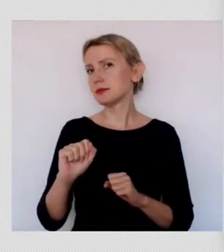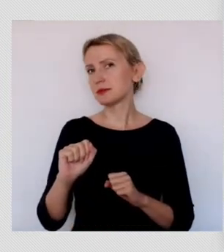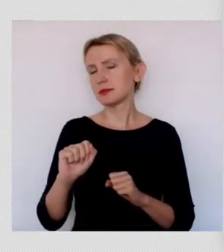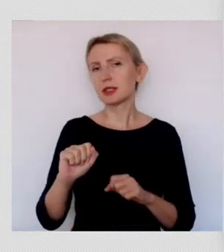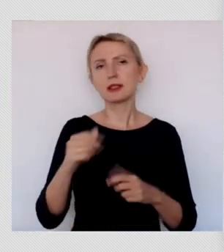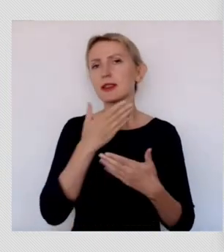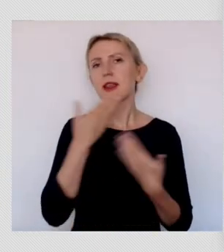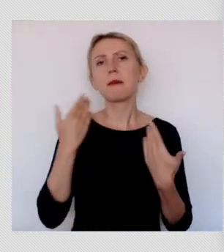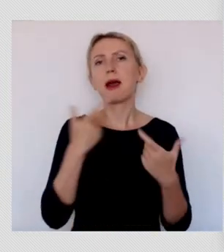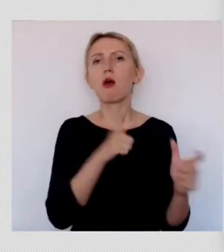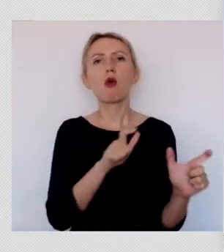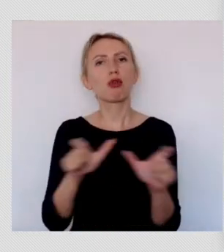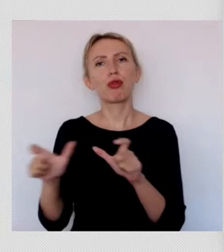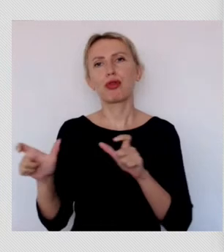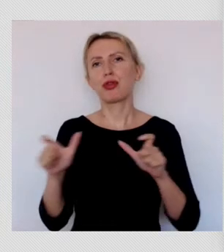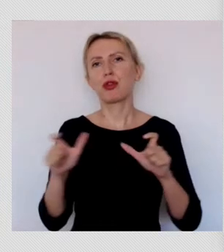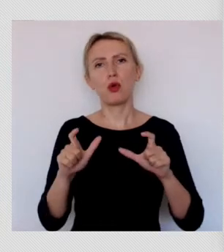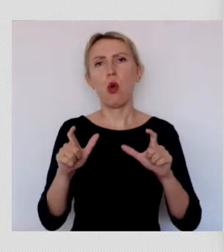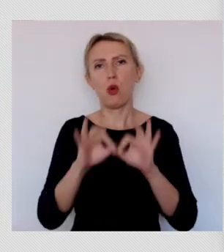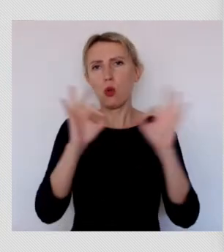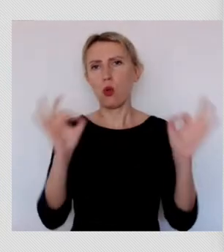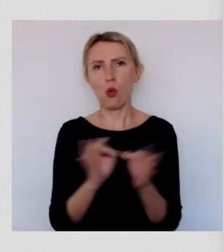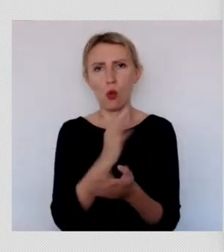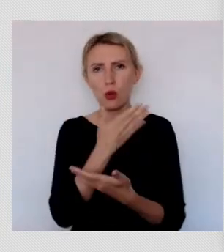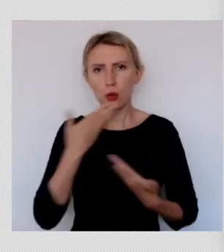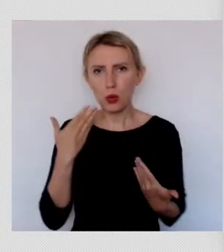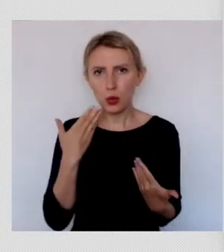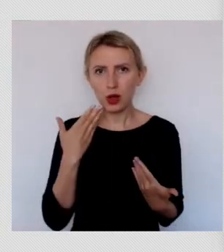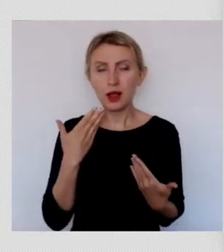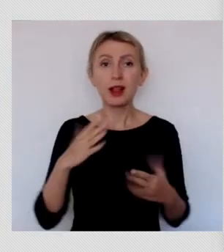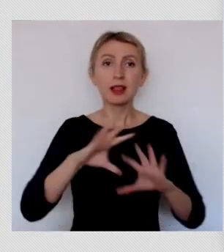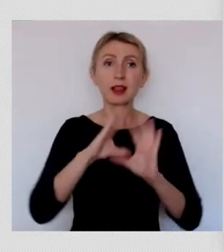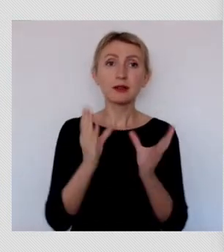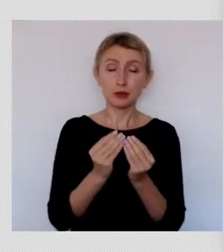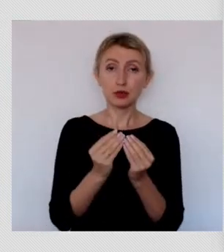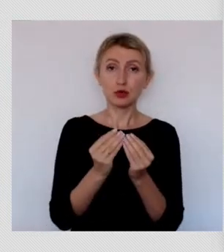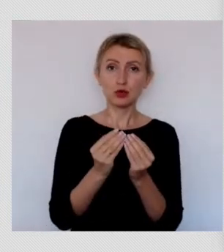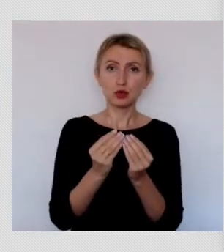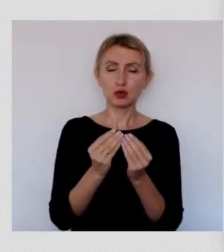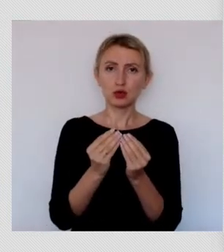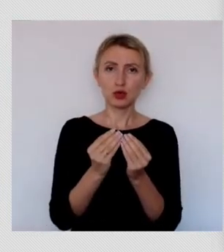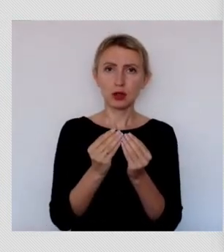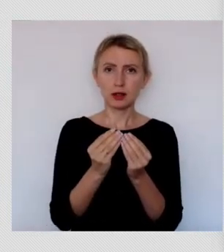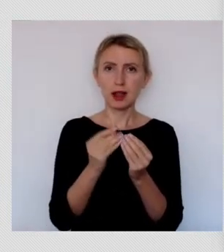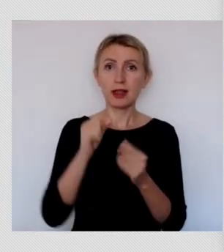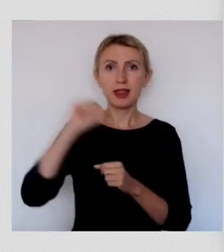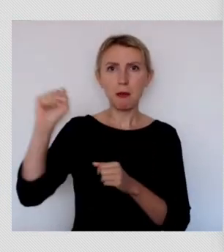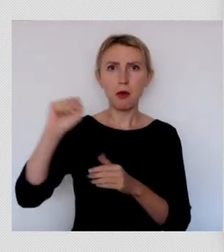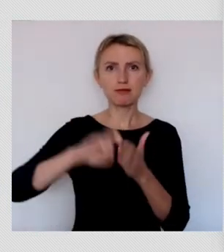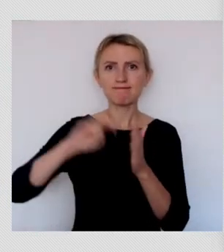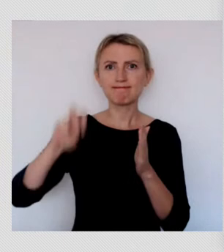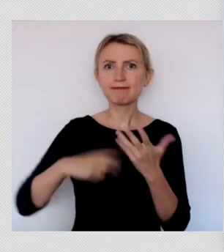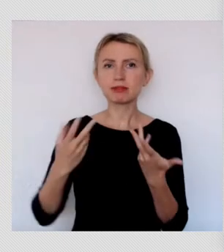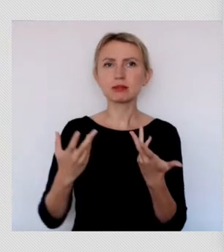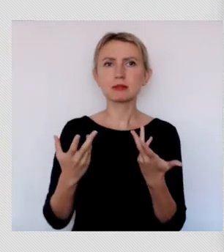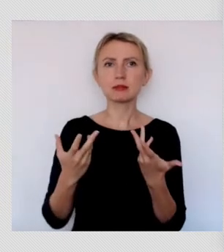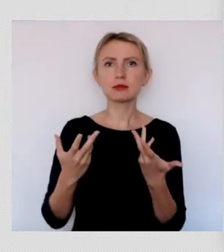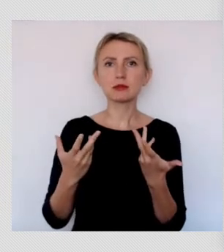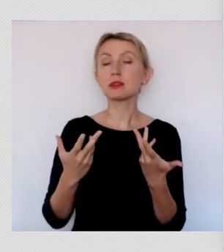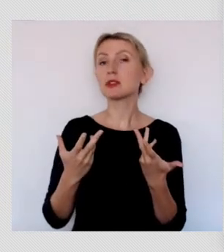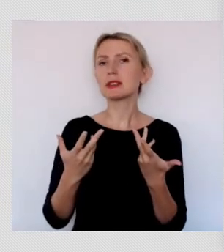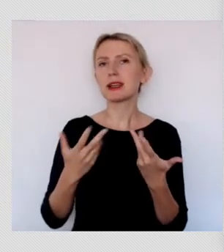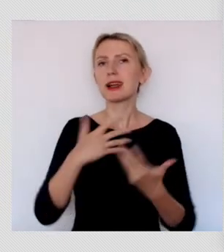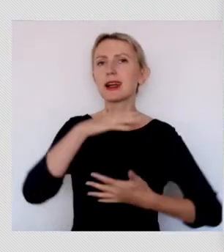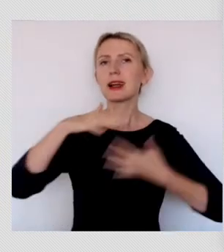kontroli i to wszystko przy odchodzeniu od demokracji, przy ekspansji tych reżimów